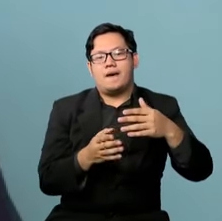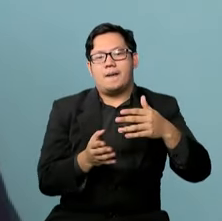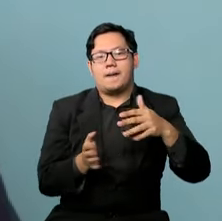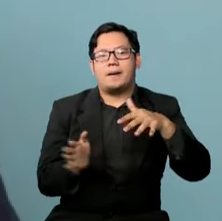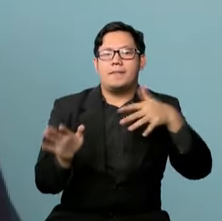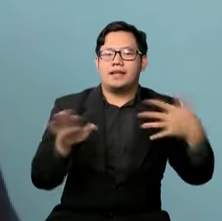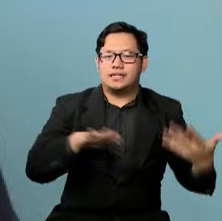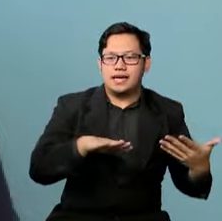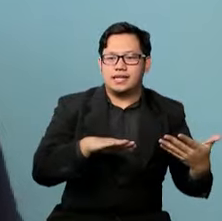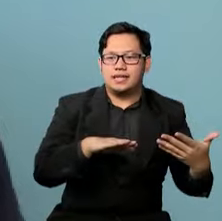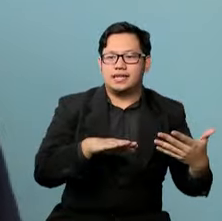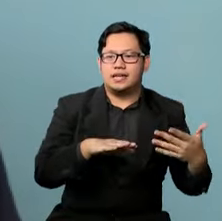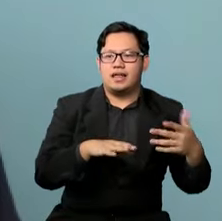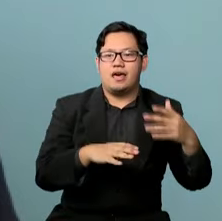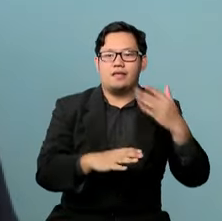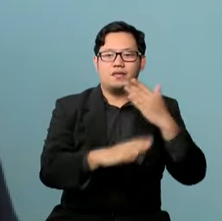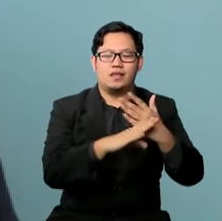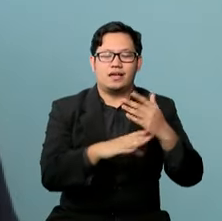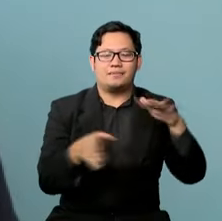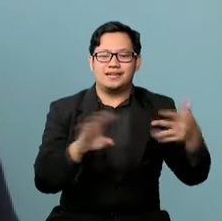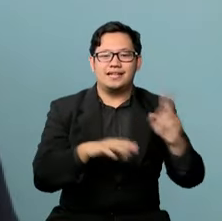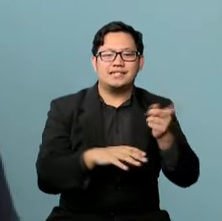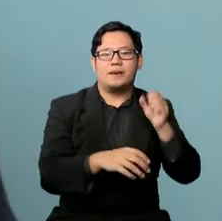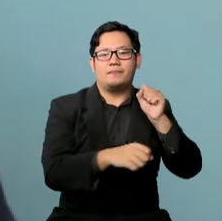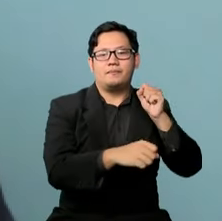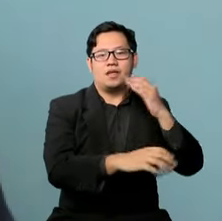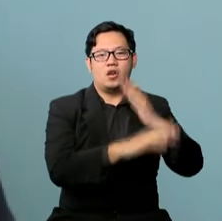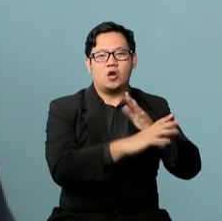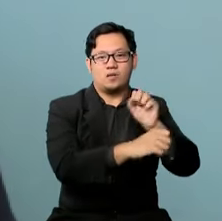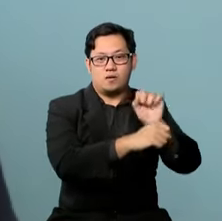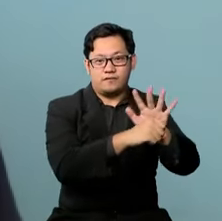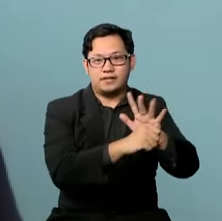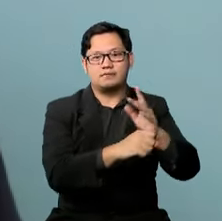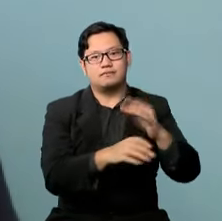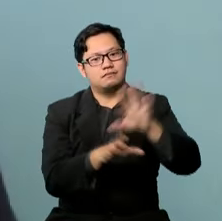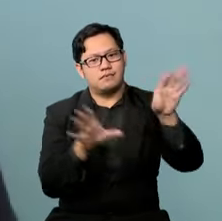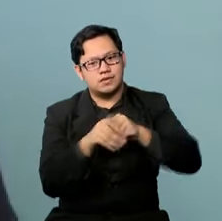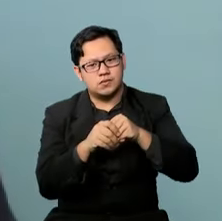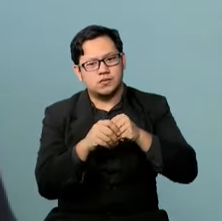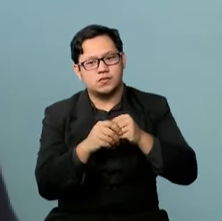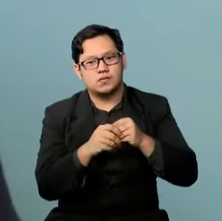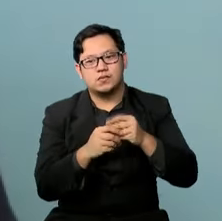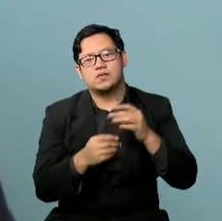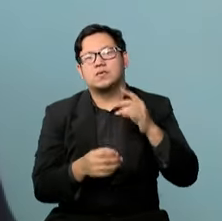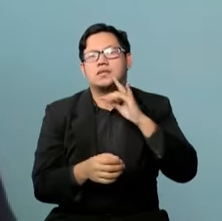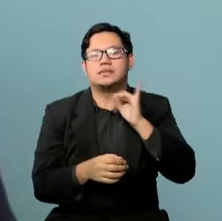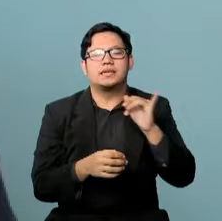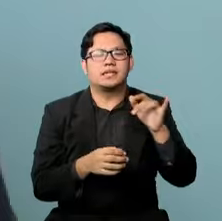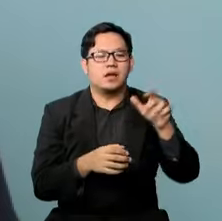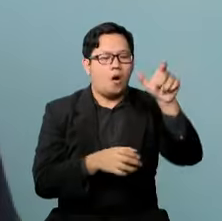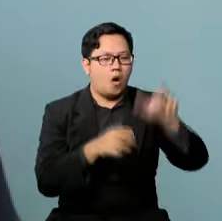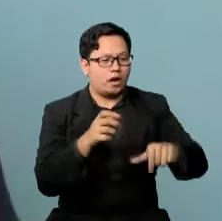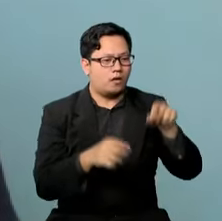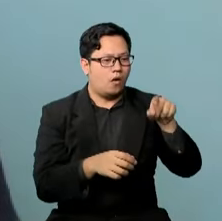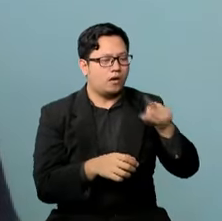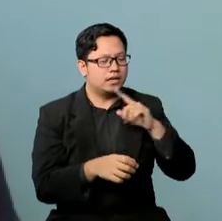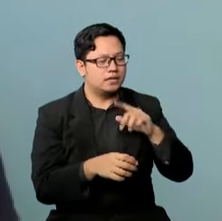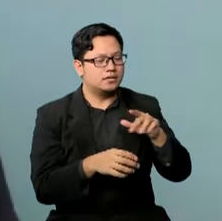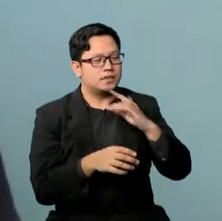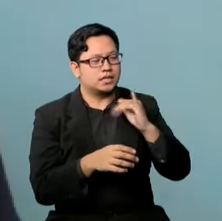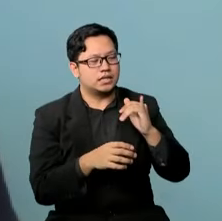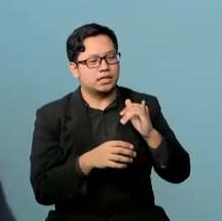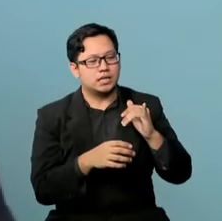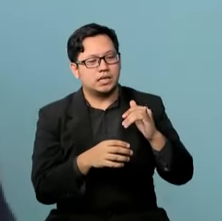sesuatu yang norkoping artinya tidak misalnya nih orang sudah jelas-jelas meninggalnya karena kepalanya